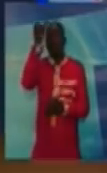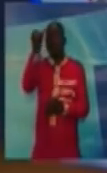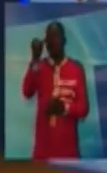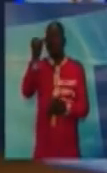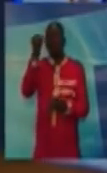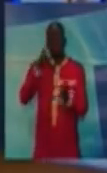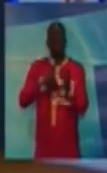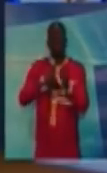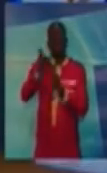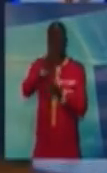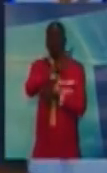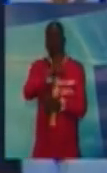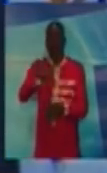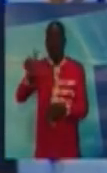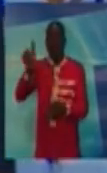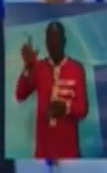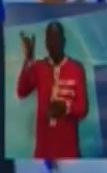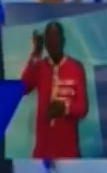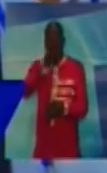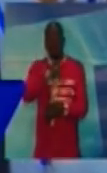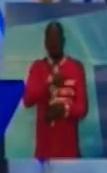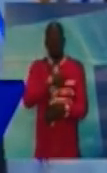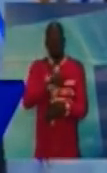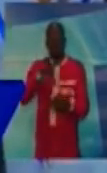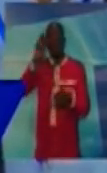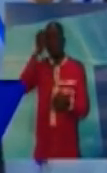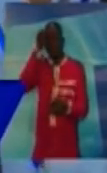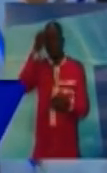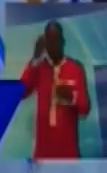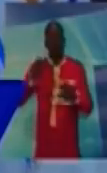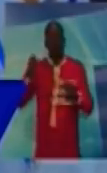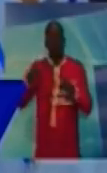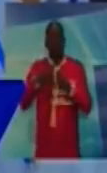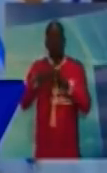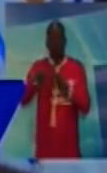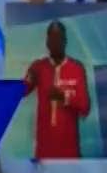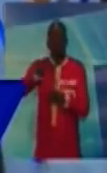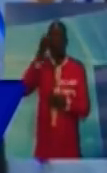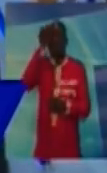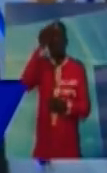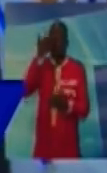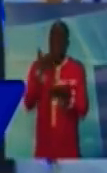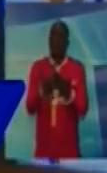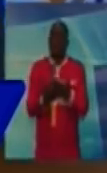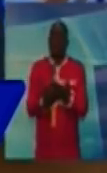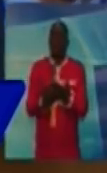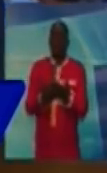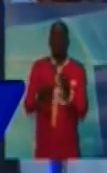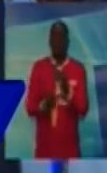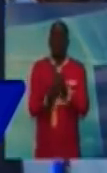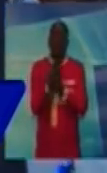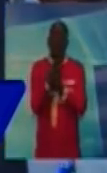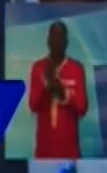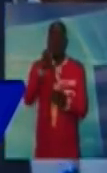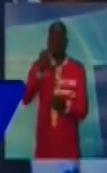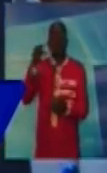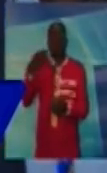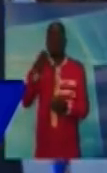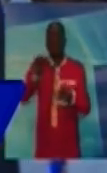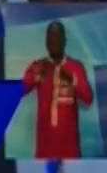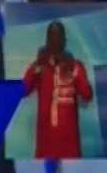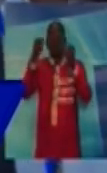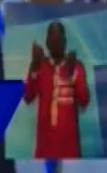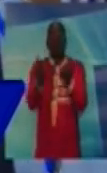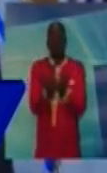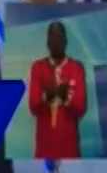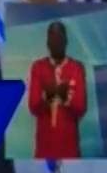rentre en droite ligne de la conviction du ministre de l'Énergie, qui, vous le savez bien, est un promoteur donc du digital à travers l'association